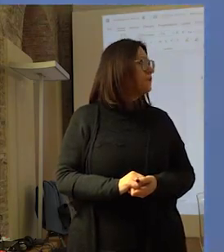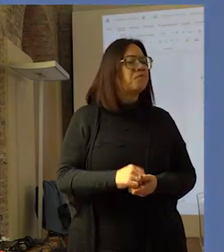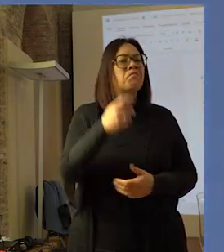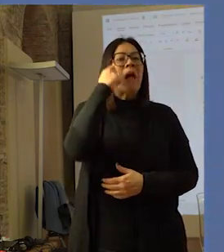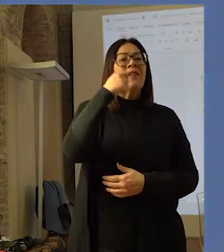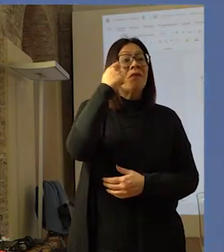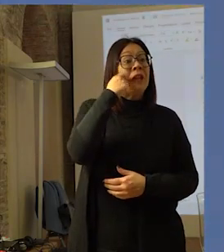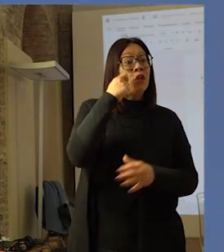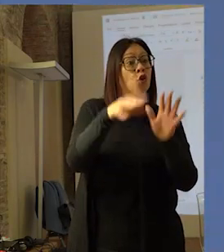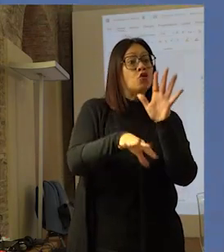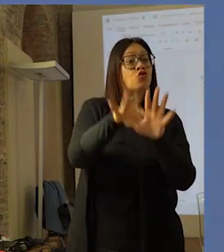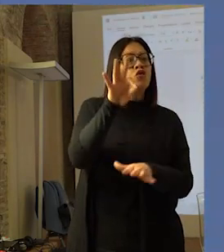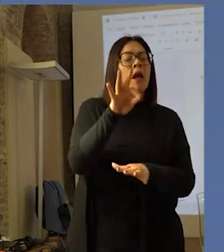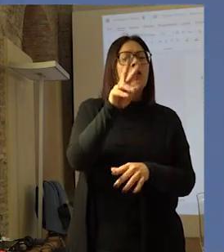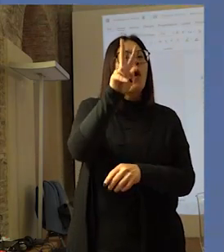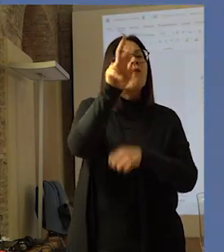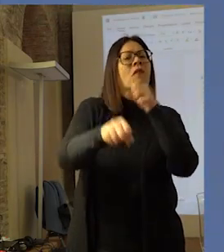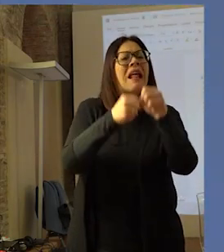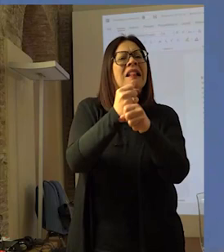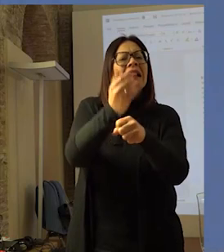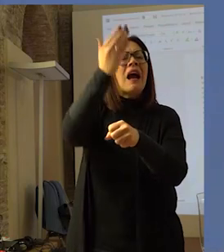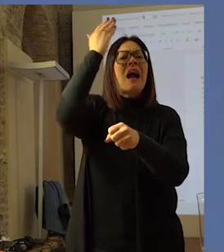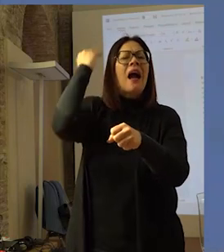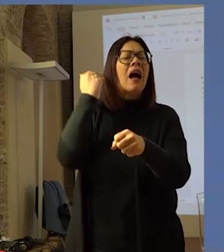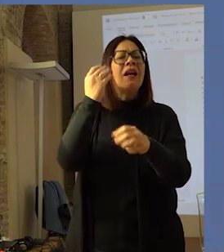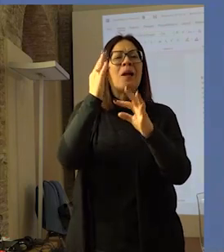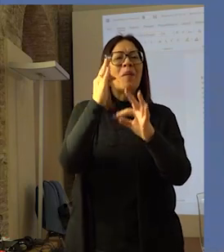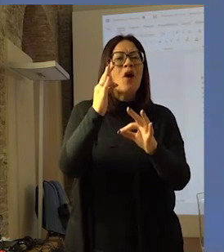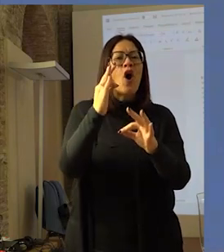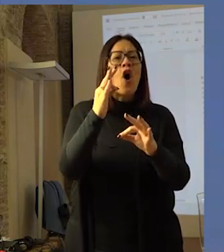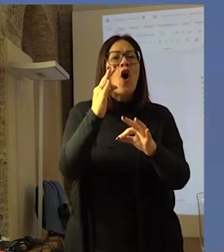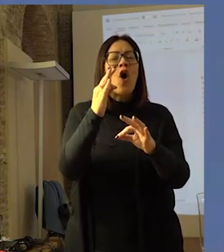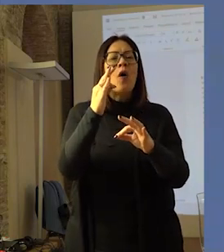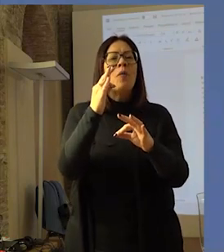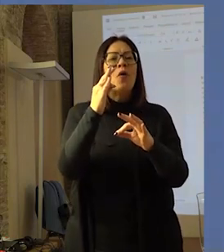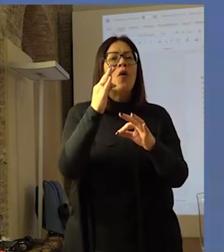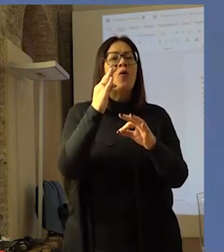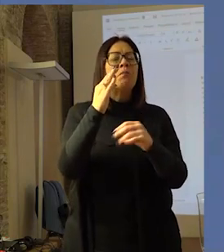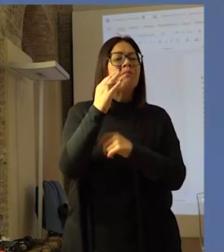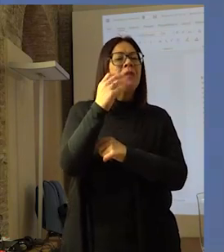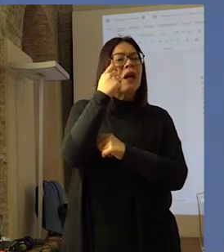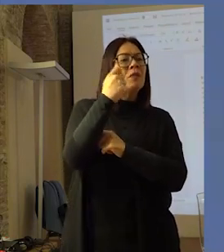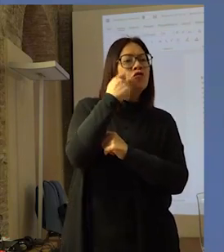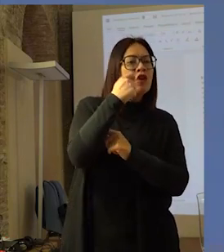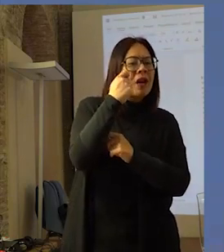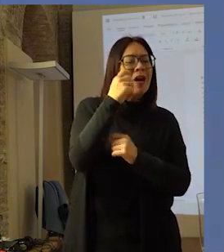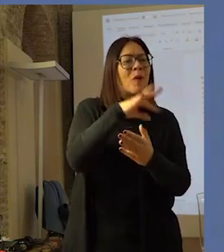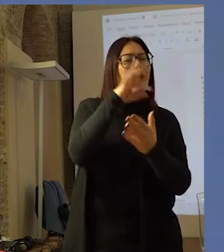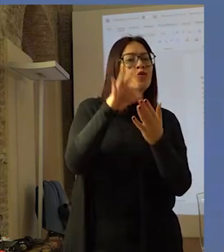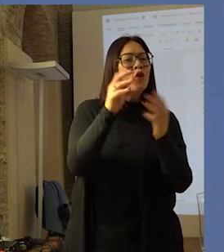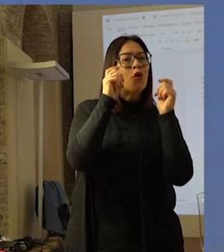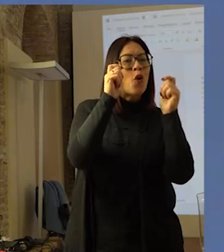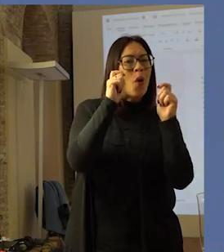figlio che ha 20 anni, esattamente 20 anni, scattato nel giorno, cioè girato nel giorno del compleanno di